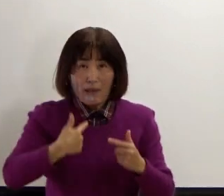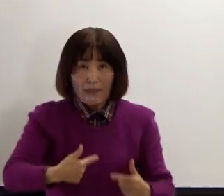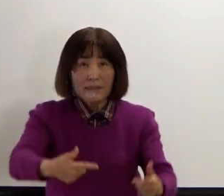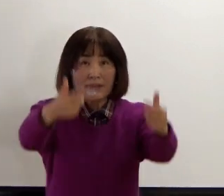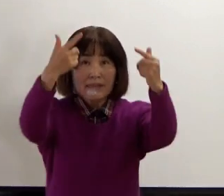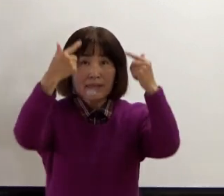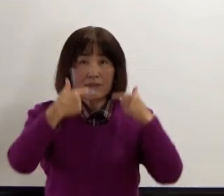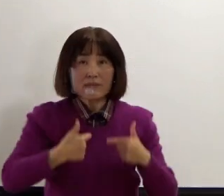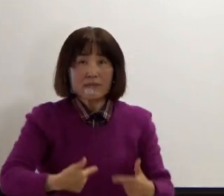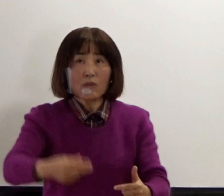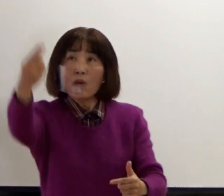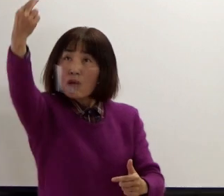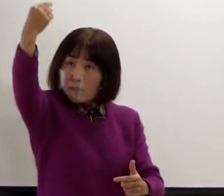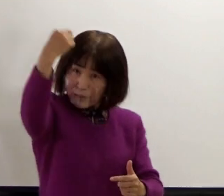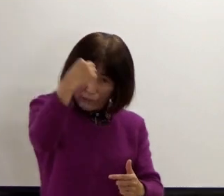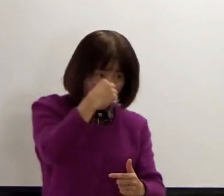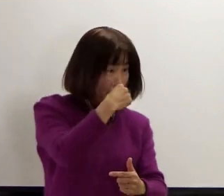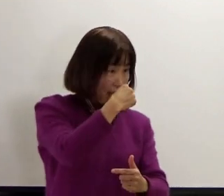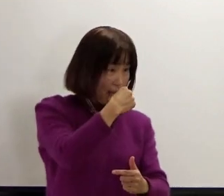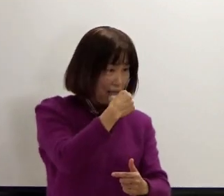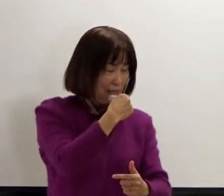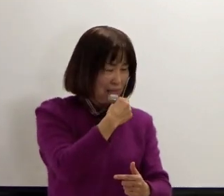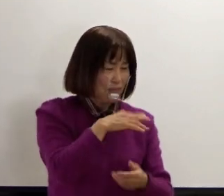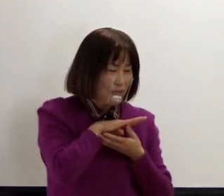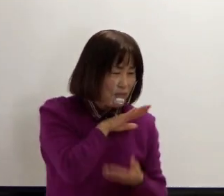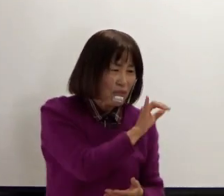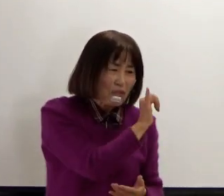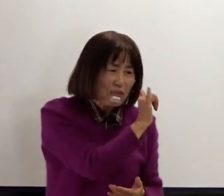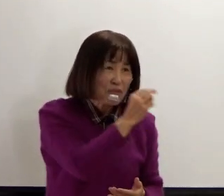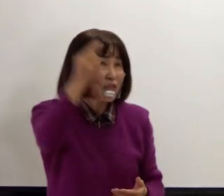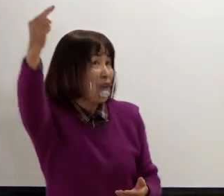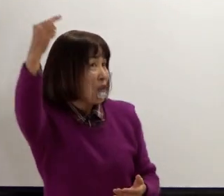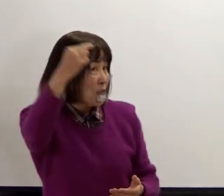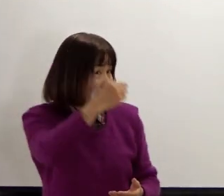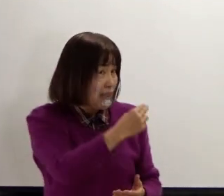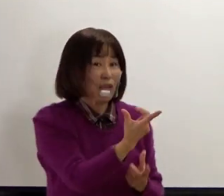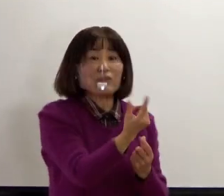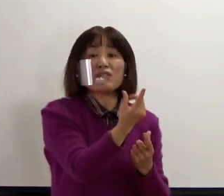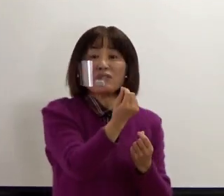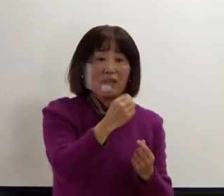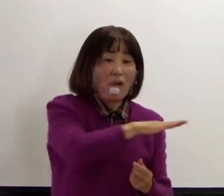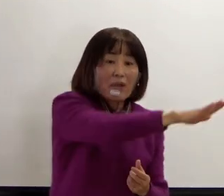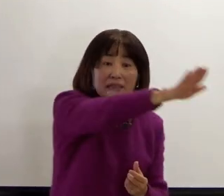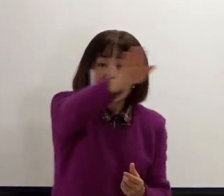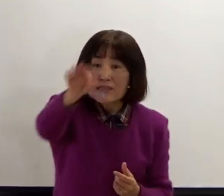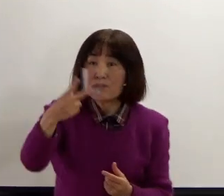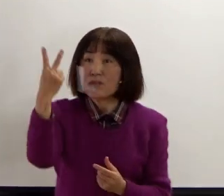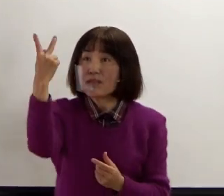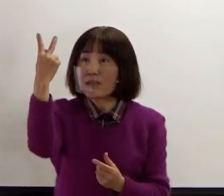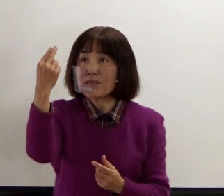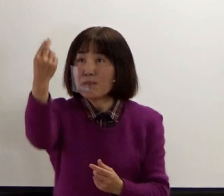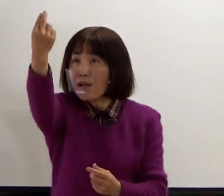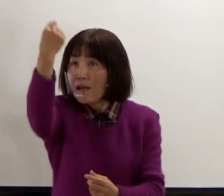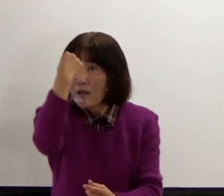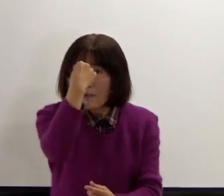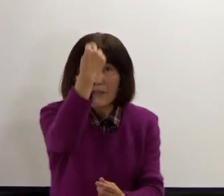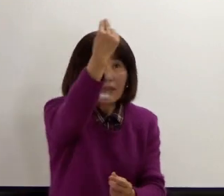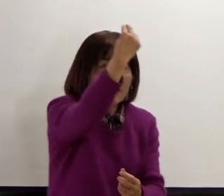老夫婦に向けられたように、私たち一人一人にも向けられている、私たちに目